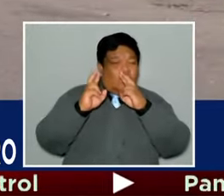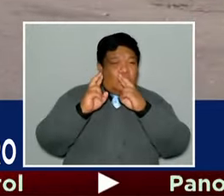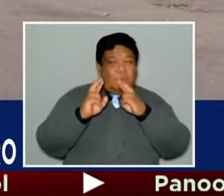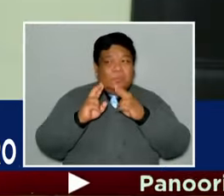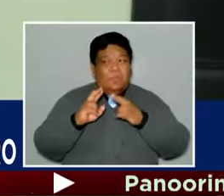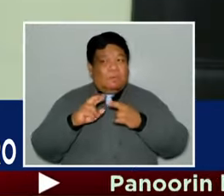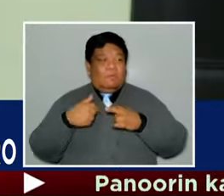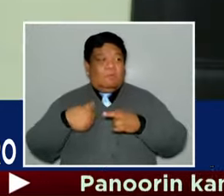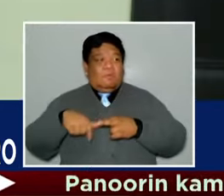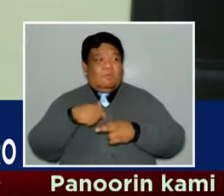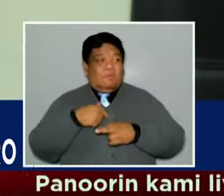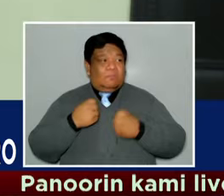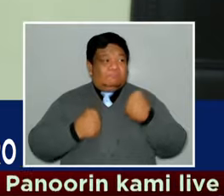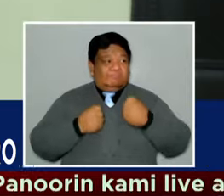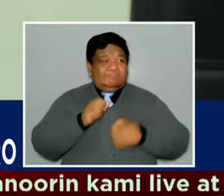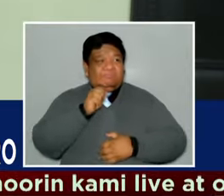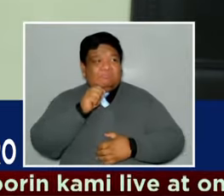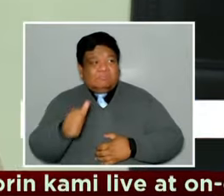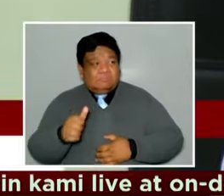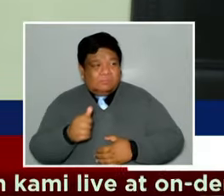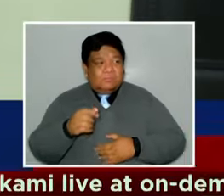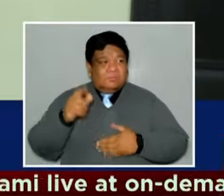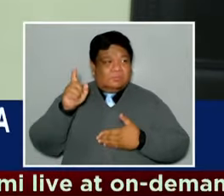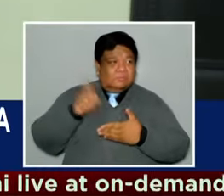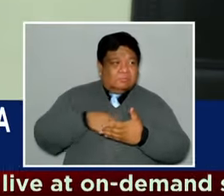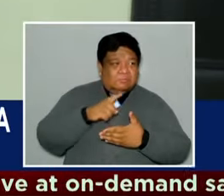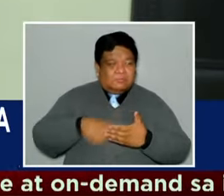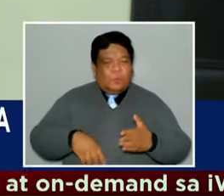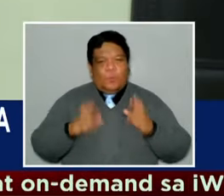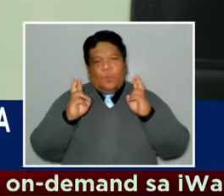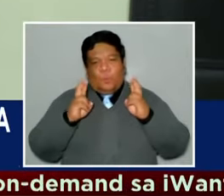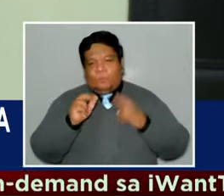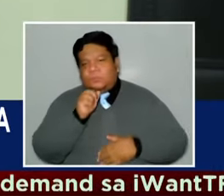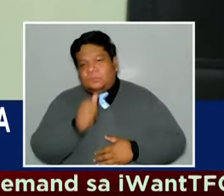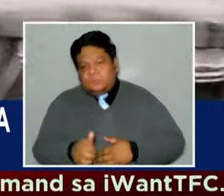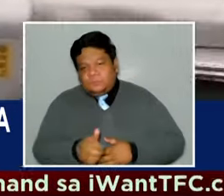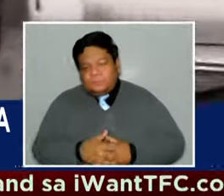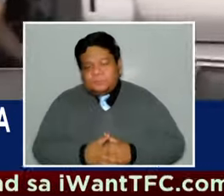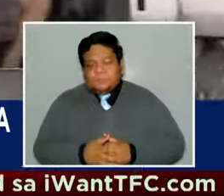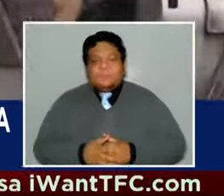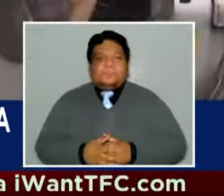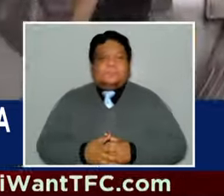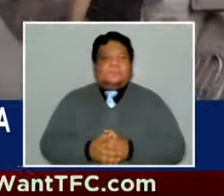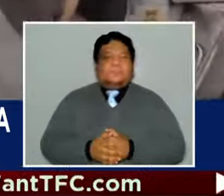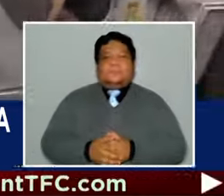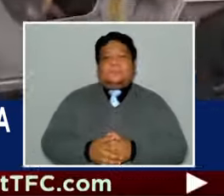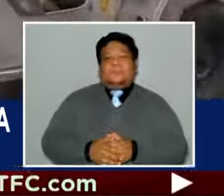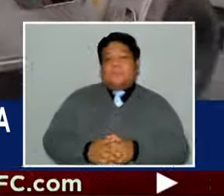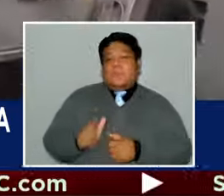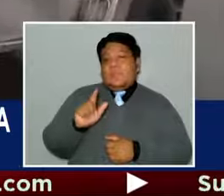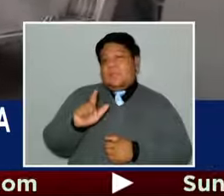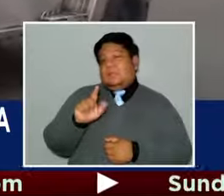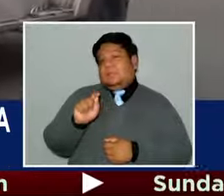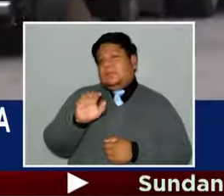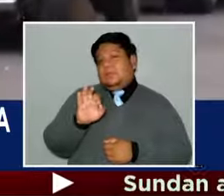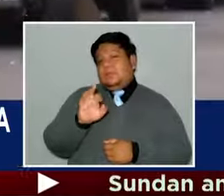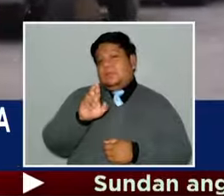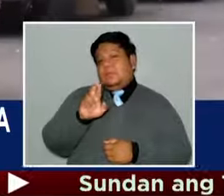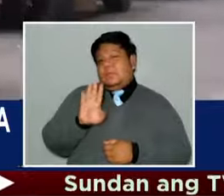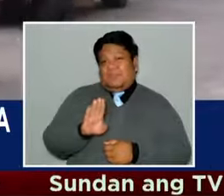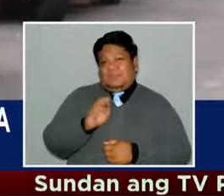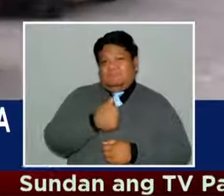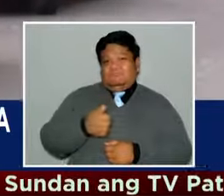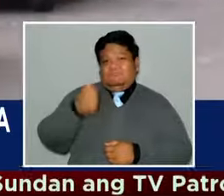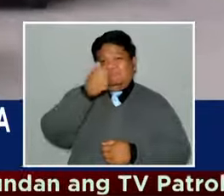niyang mangyari. Nanindigan naman si LTFRB Chairman Teofilo Guadis na kansilado na ang prangkisa ng mga jeep na